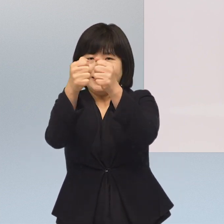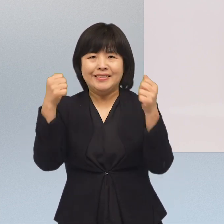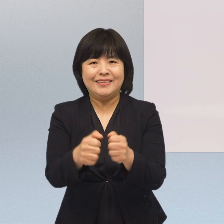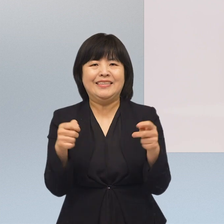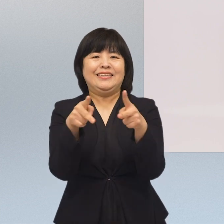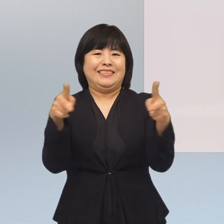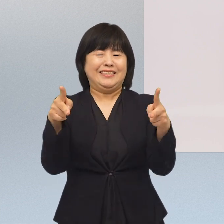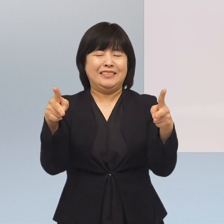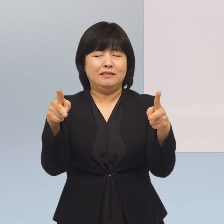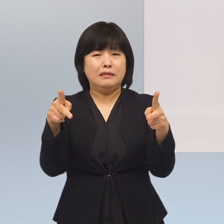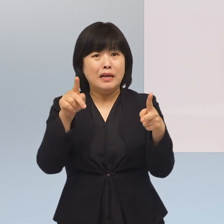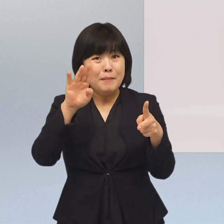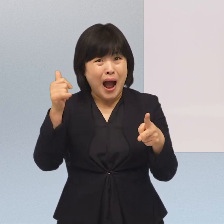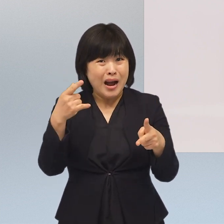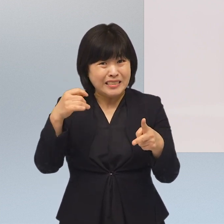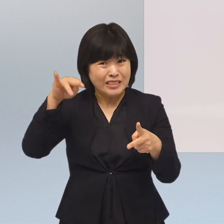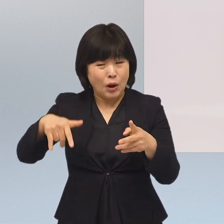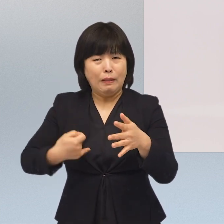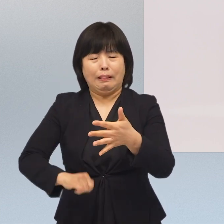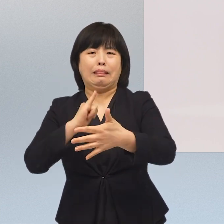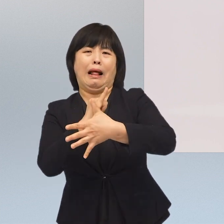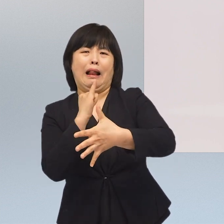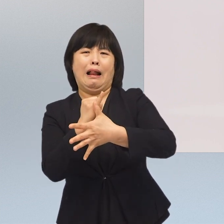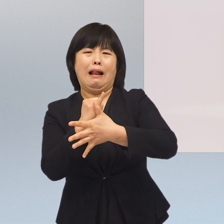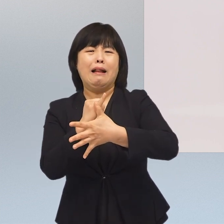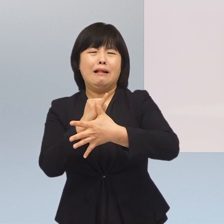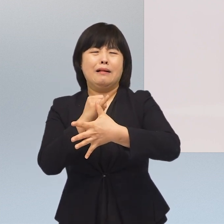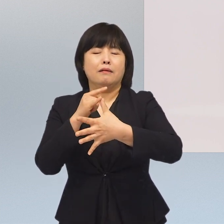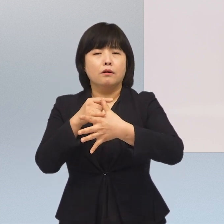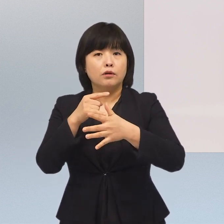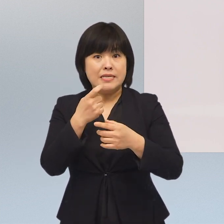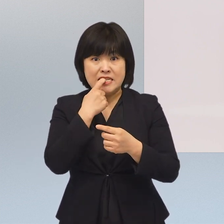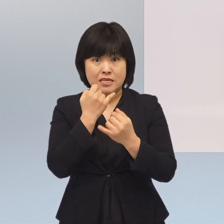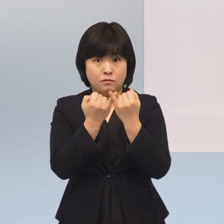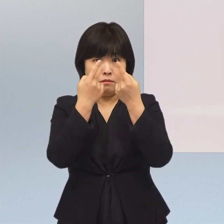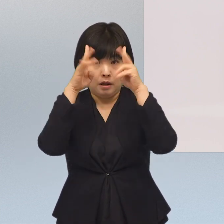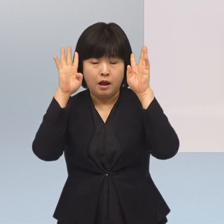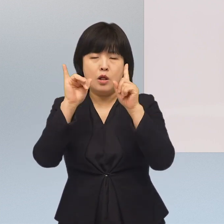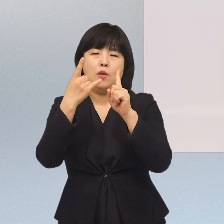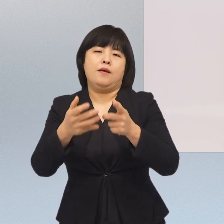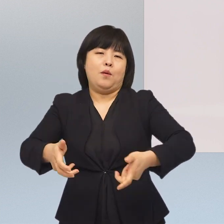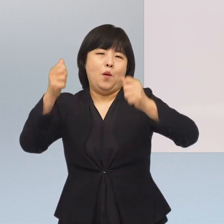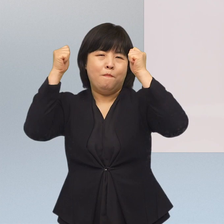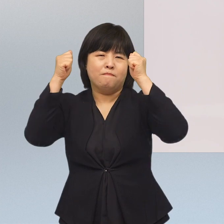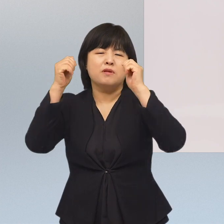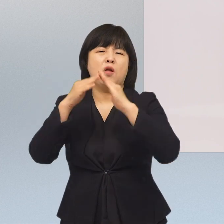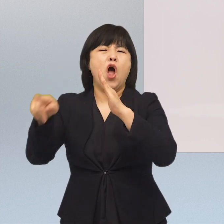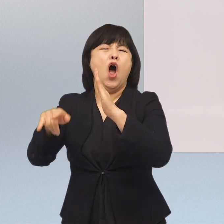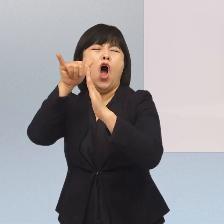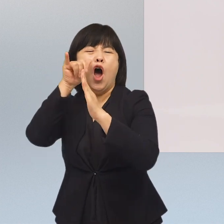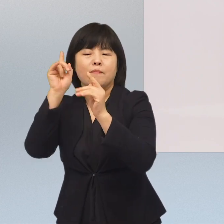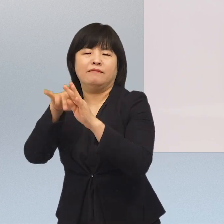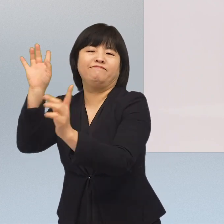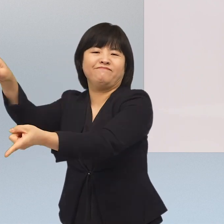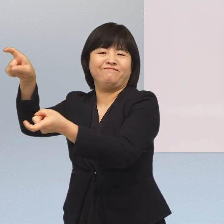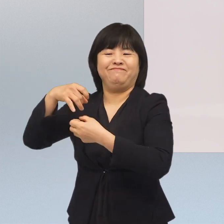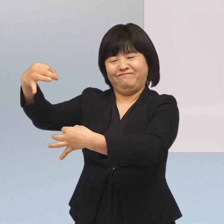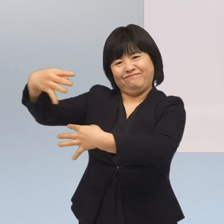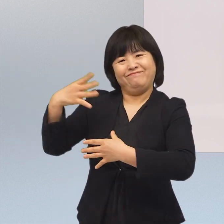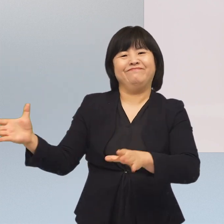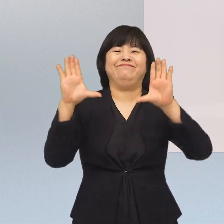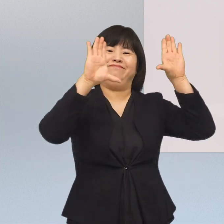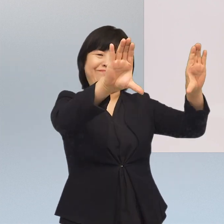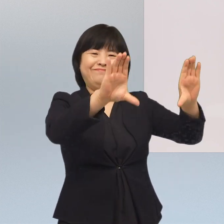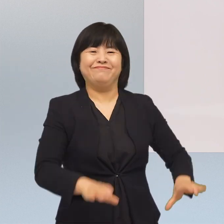농입니다. 박흥식 씨 첫째 따님이 저희 학교 이제 숙명여전 1회 졸업생이세요. 그래서 그분 댁에서 있다가